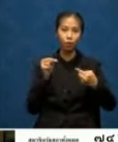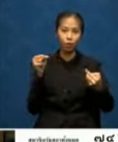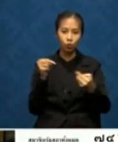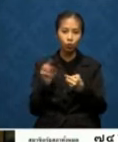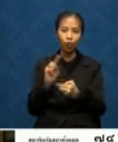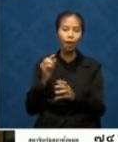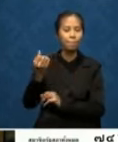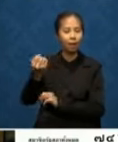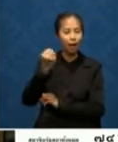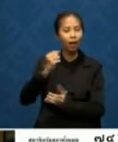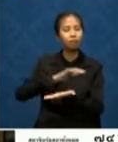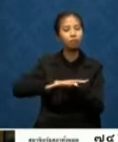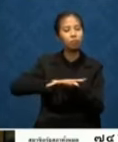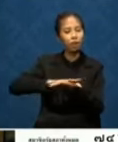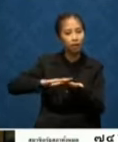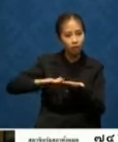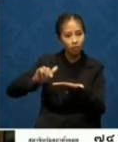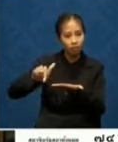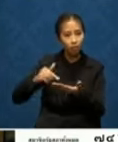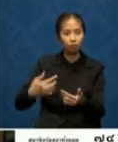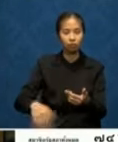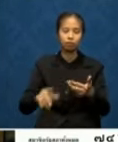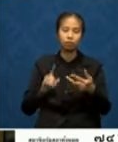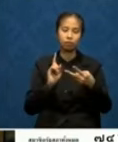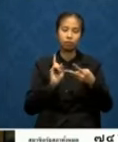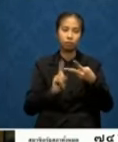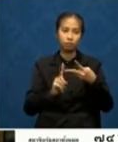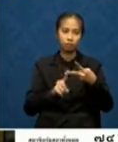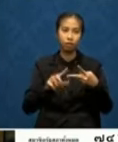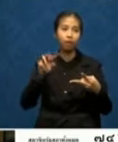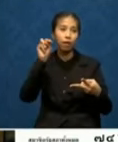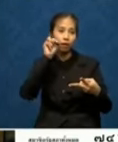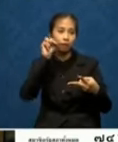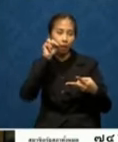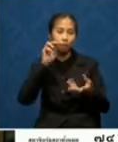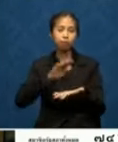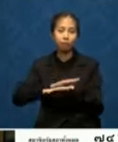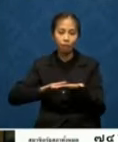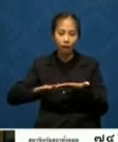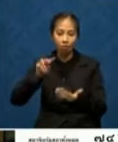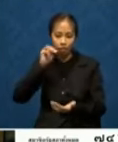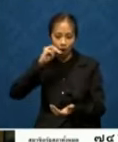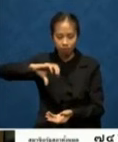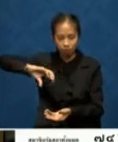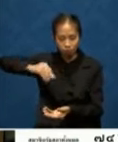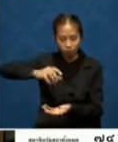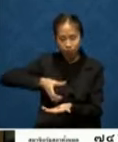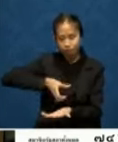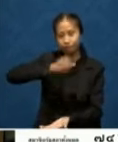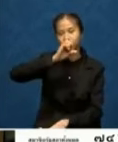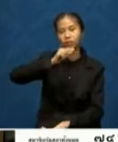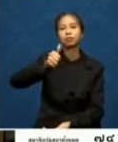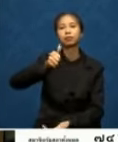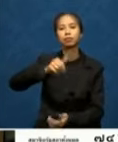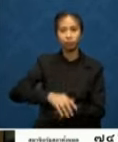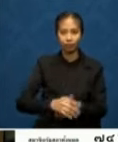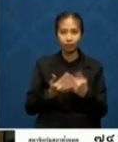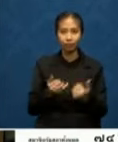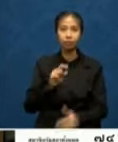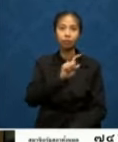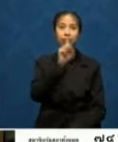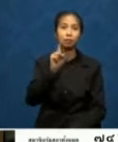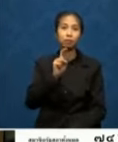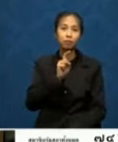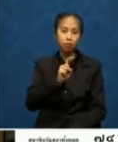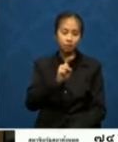2นโยบายเรื่องน้ำอุปโภคบริโภคสะอาดดื่มได้ครับเพราะฉะนั้นคำถามรัฐบาลจะ